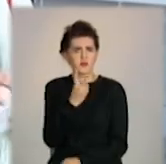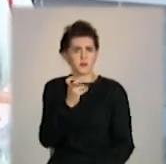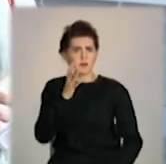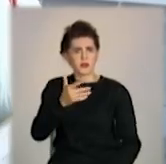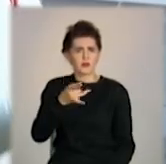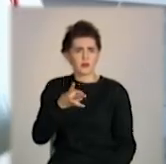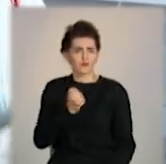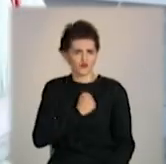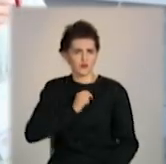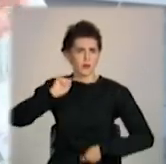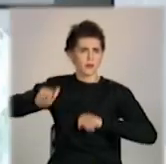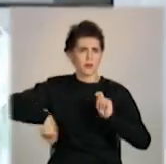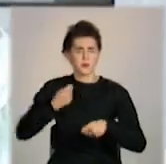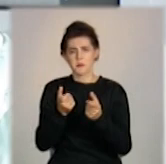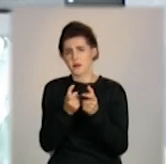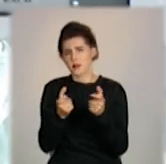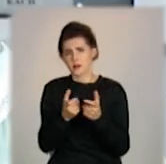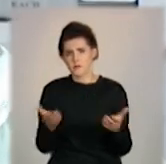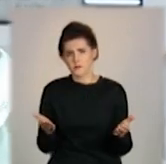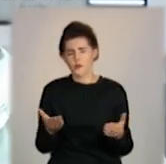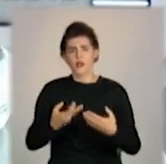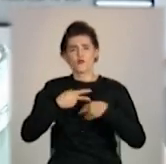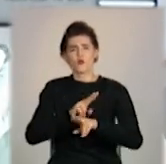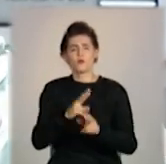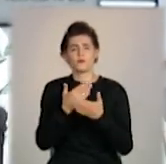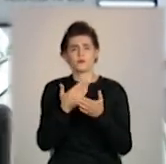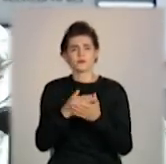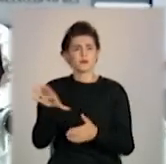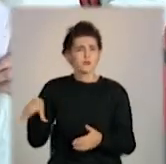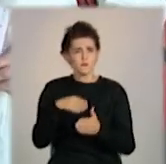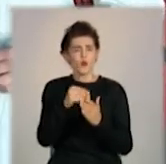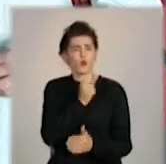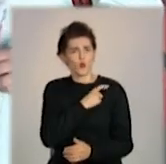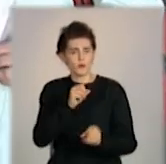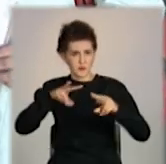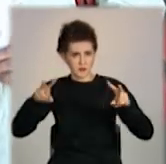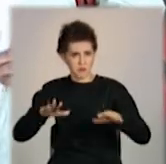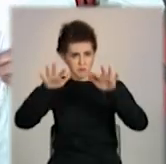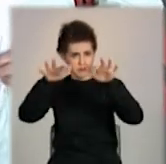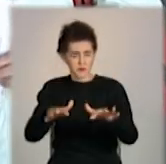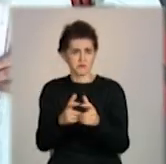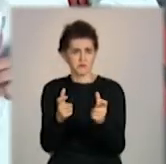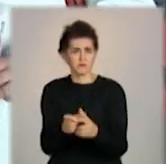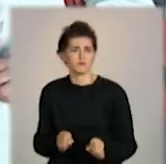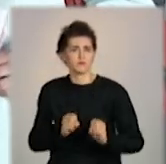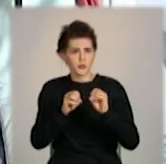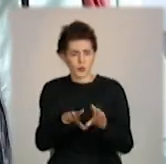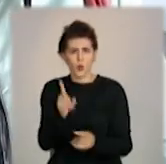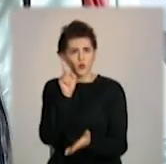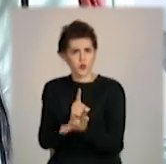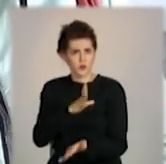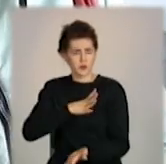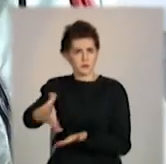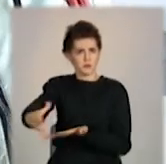хоче повернути кошти за квитки. Автостанція Одеси відшкодовує їй всю суму. Натомість тут це роблять неохоче.